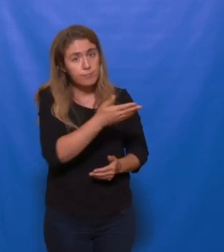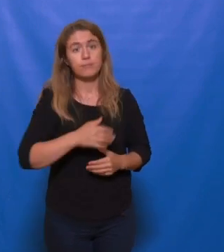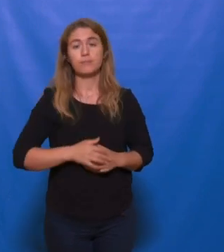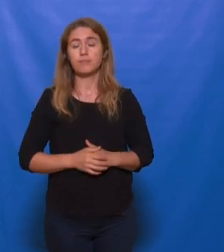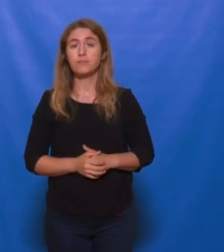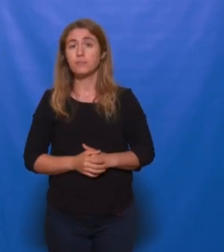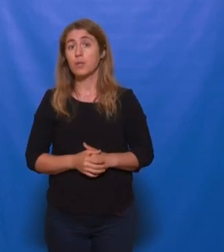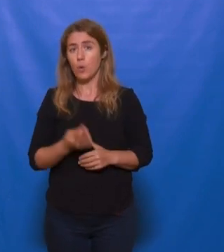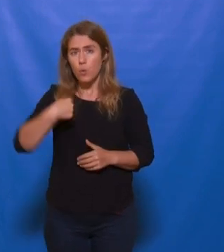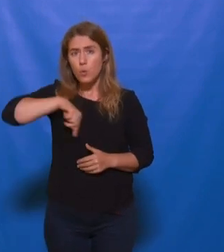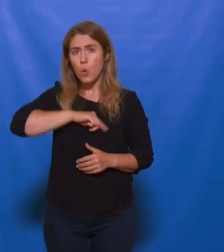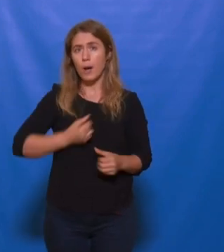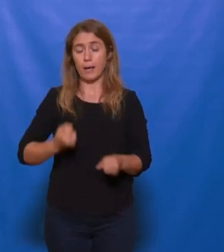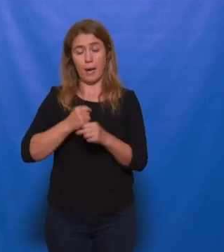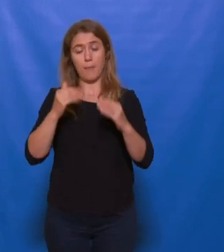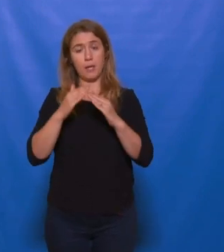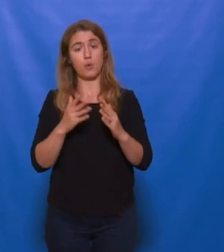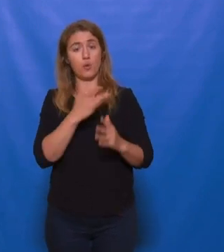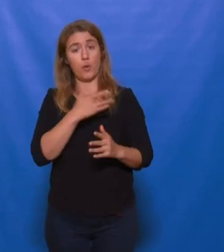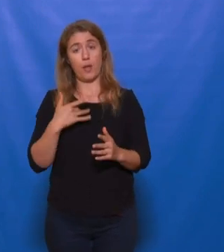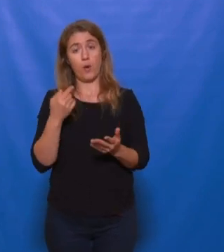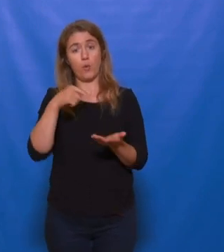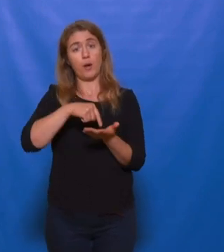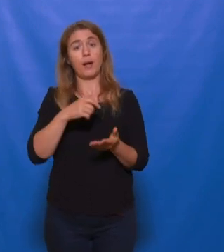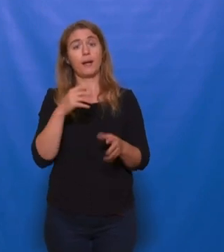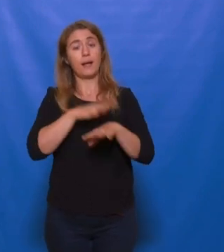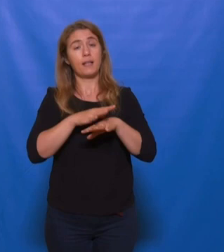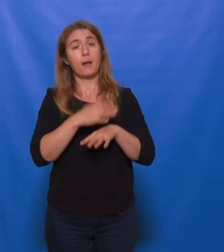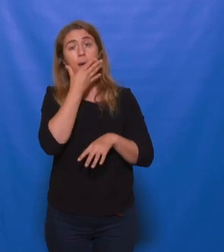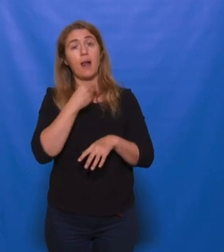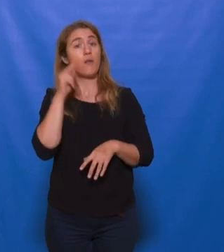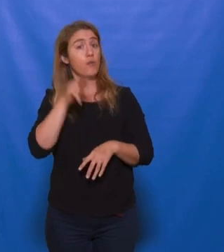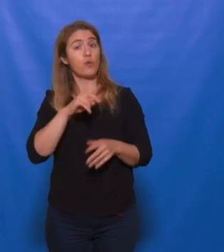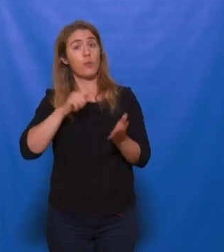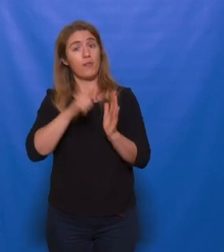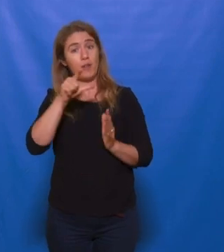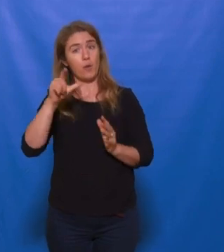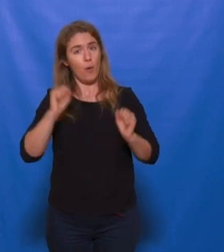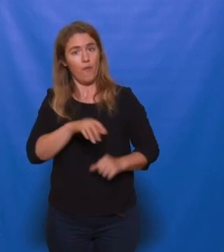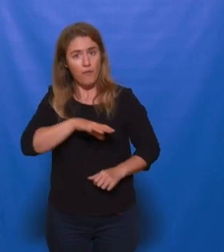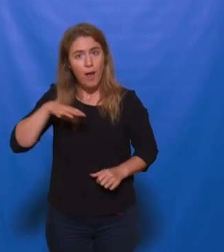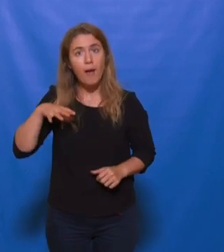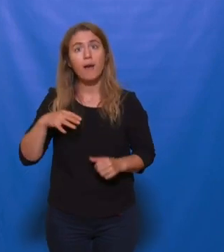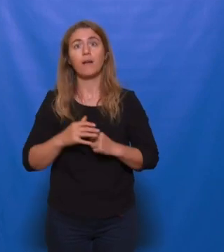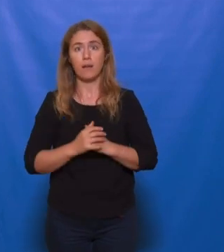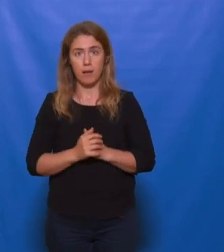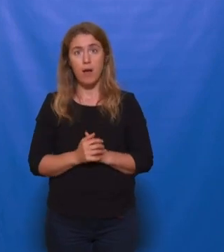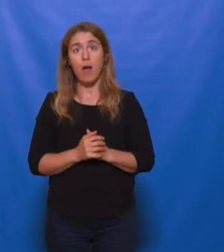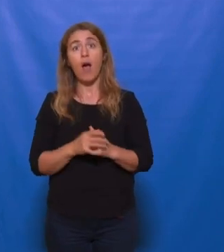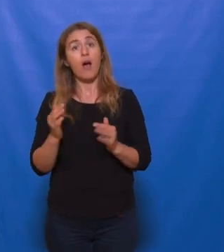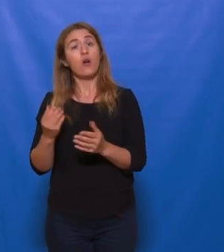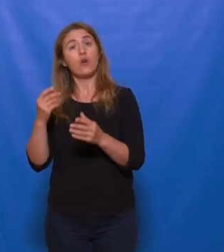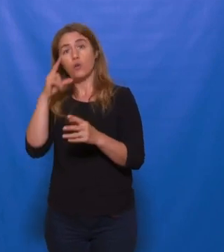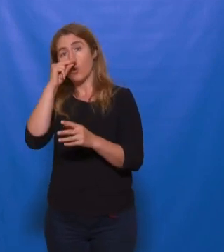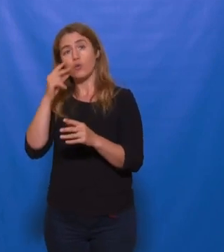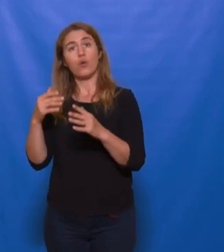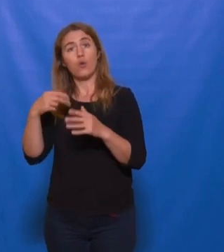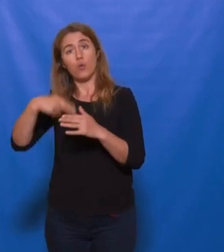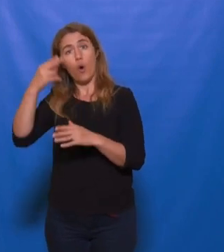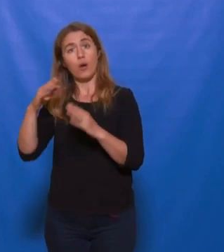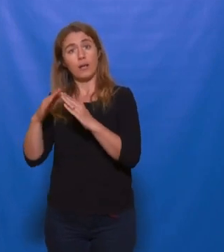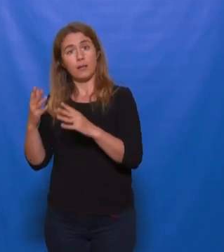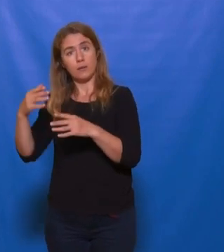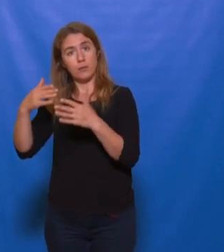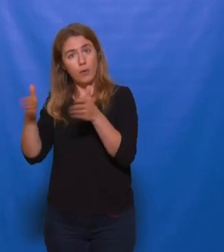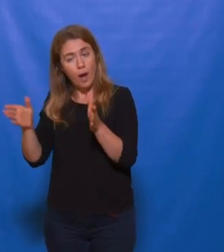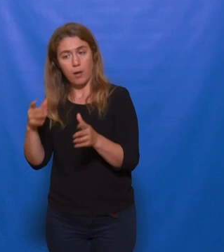d'avoir ouvert une maison de santé à Bellevue en 2022, de lancer la construction de celle de Nantes-Nord. Soyons fiers